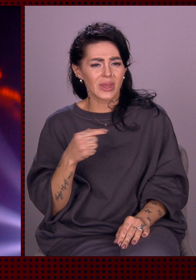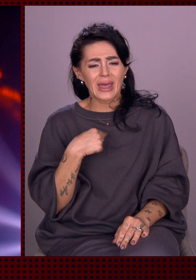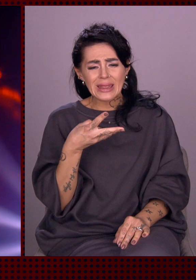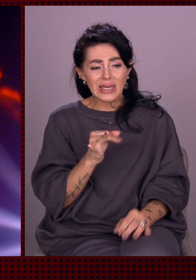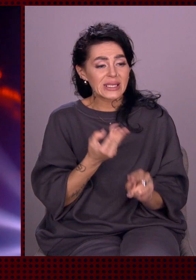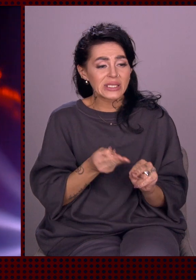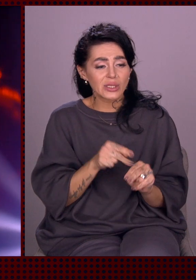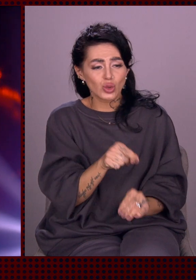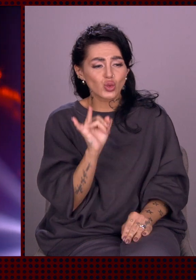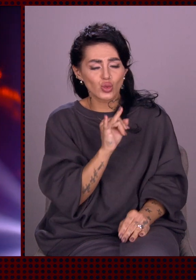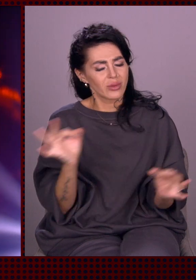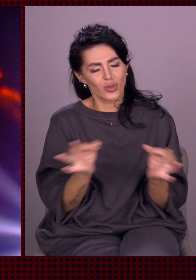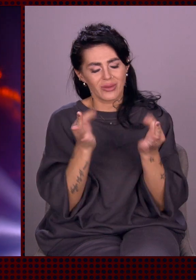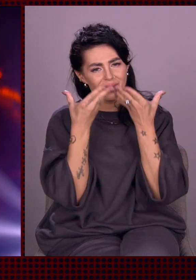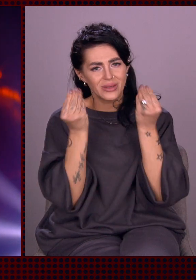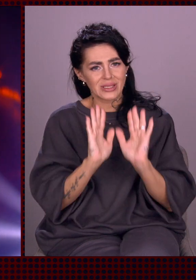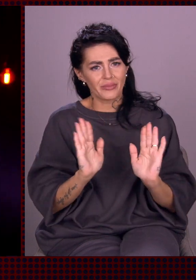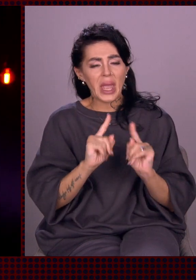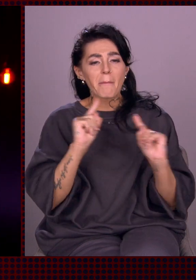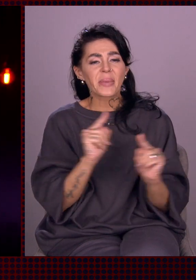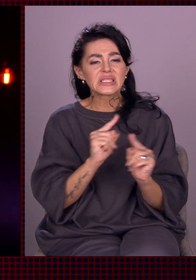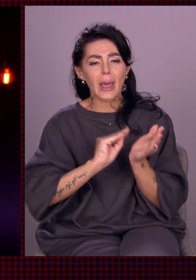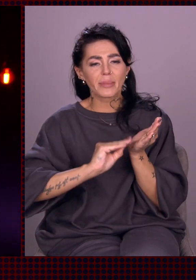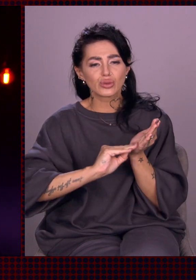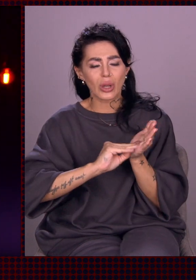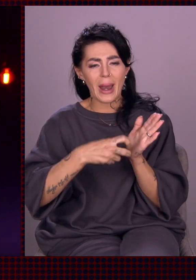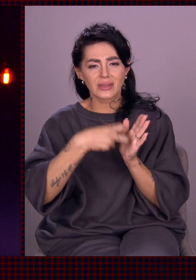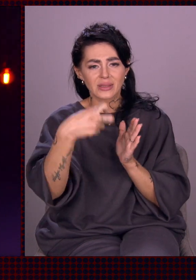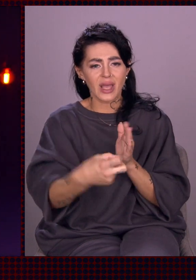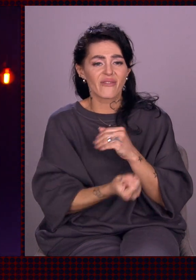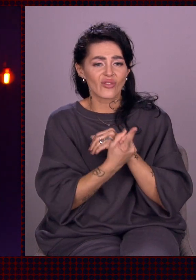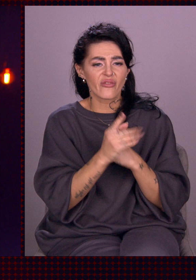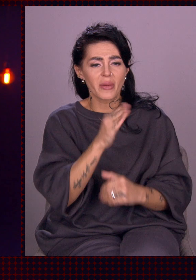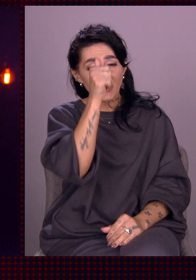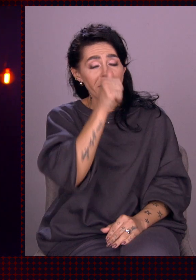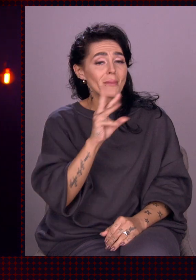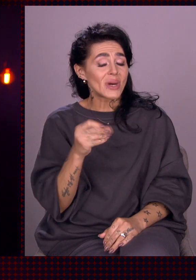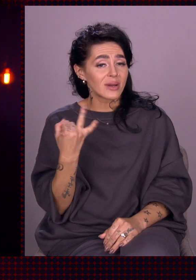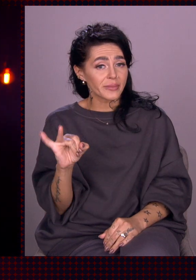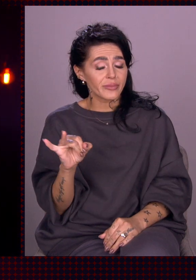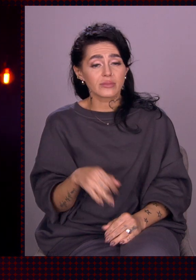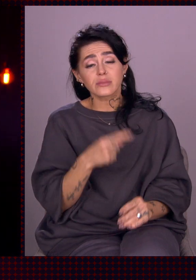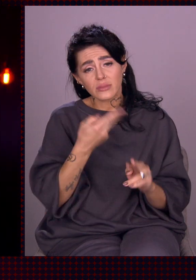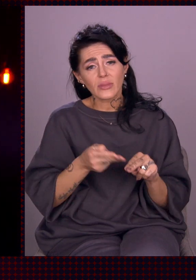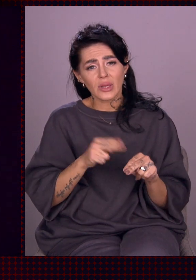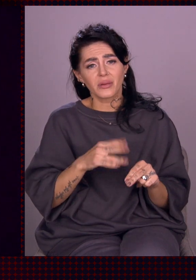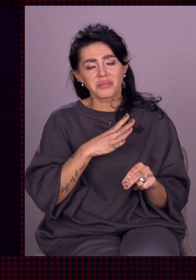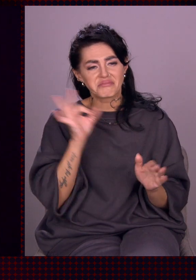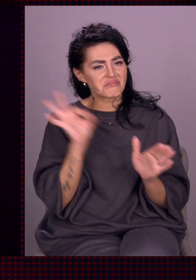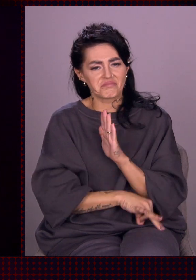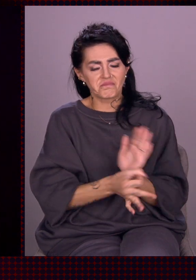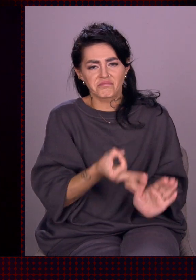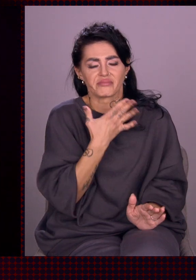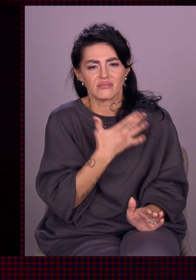забуду. Пісня «Пишу тобі листа» з'явилася в травні. І якось одразу людям сподобалося. До